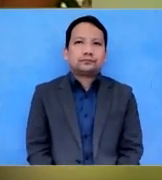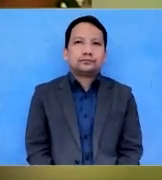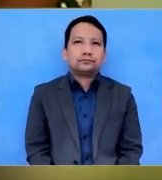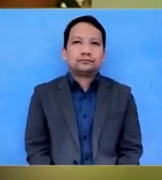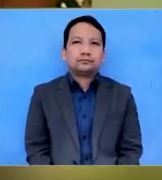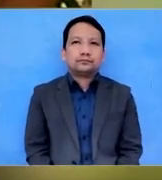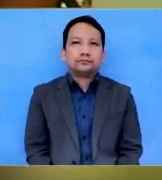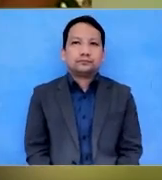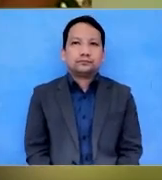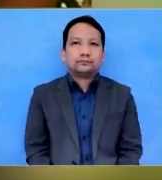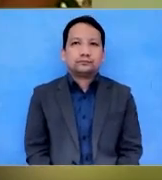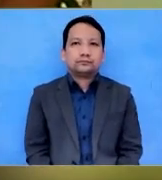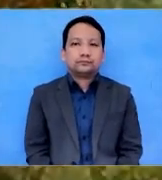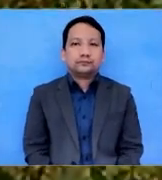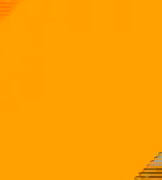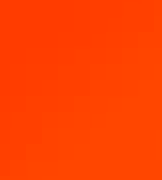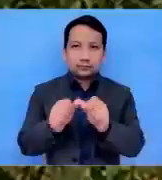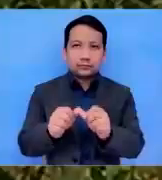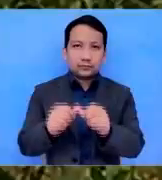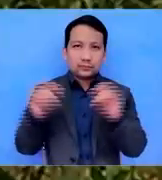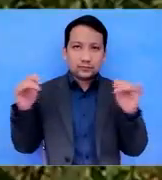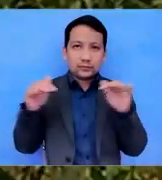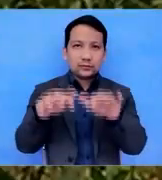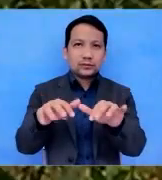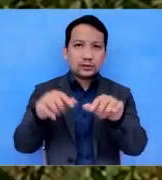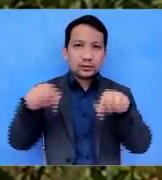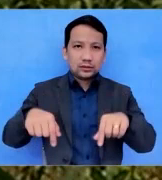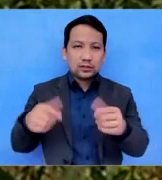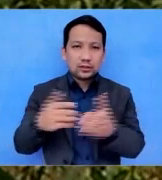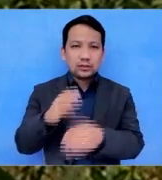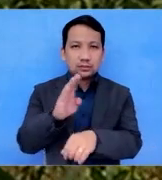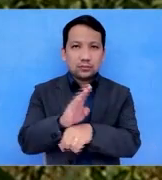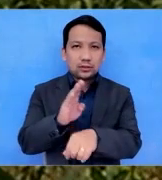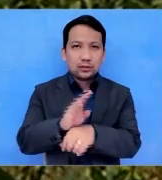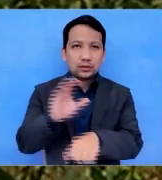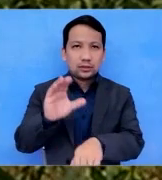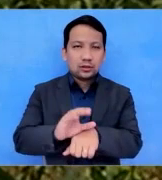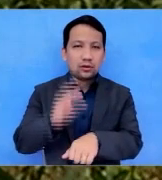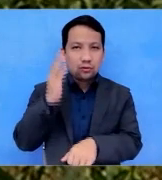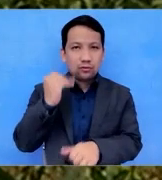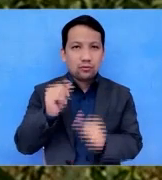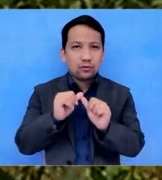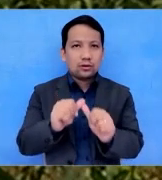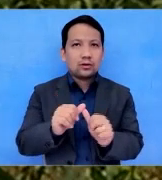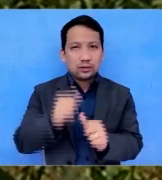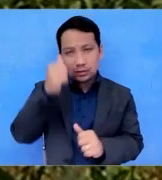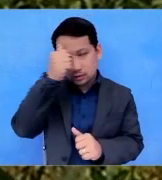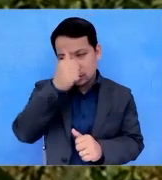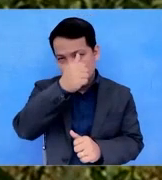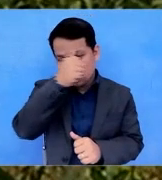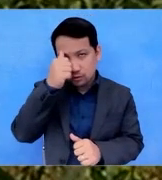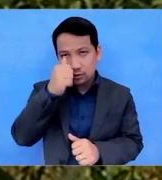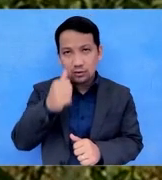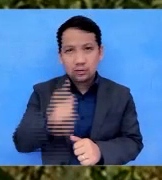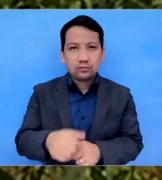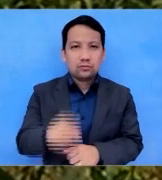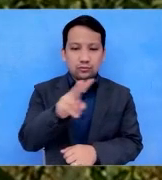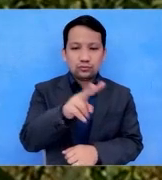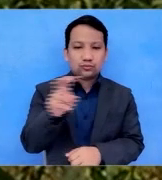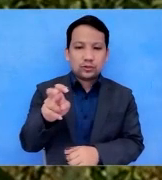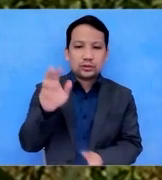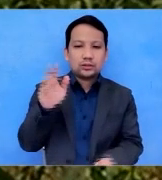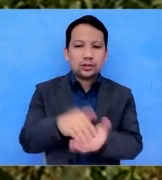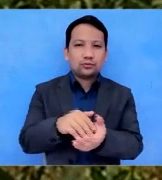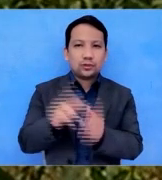Jess, patuloy ang pagdating ng mga kapatid natin dito sa Baclaran Church para sa Ash Wednesday. Nasa 200,000